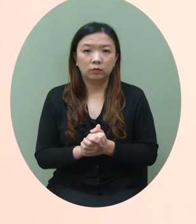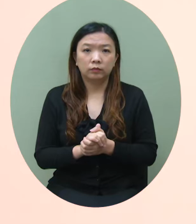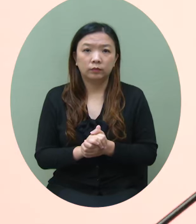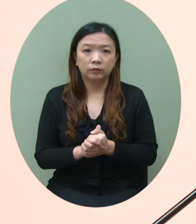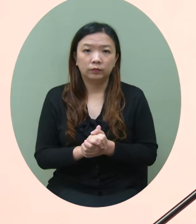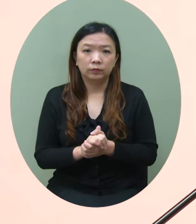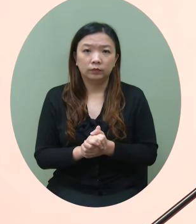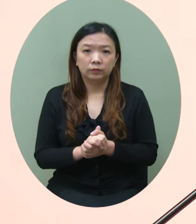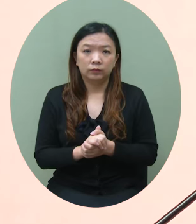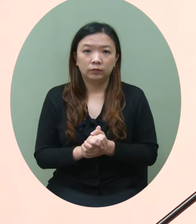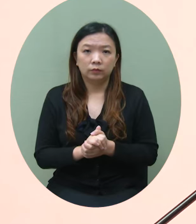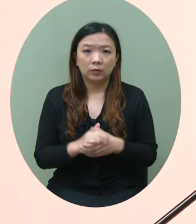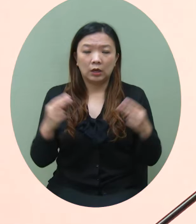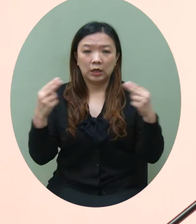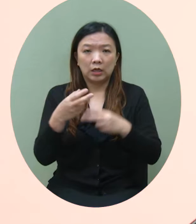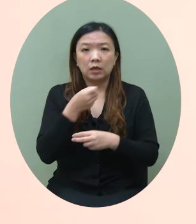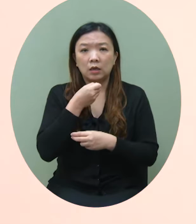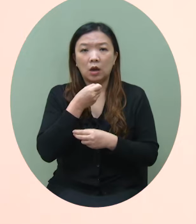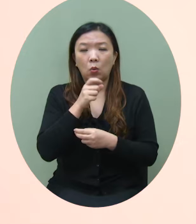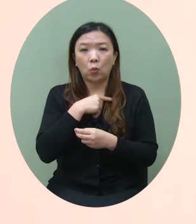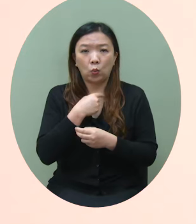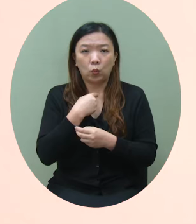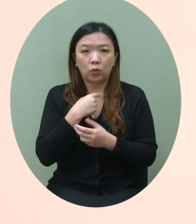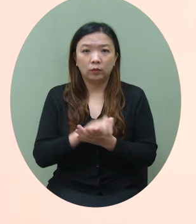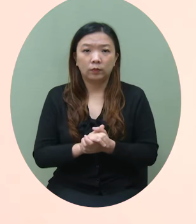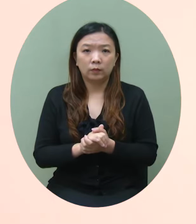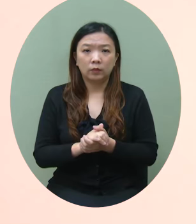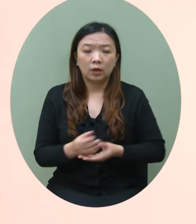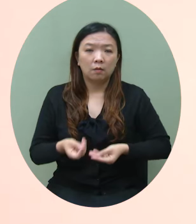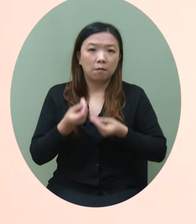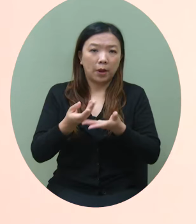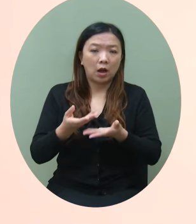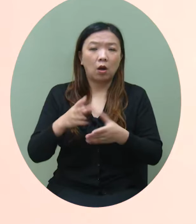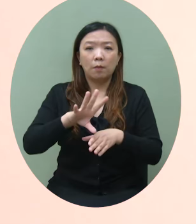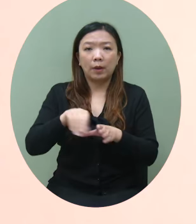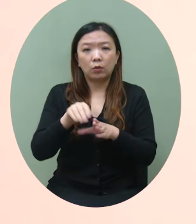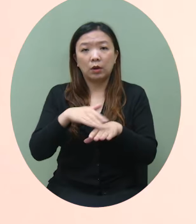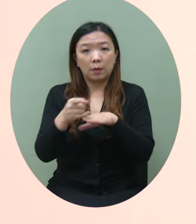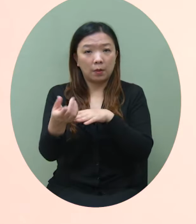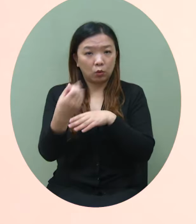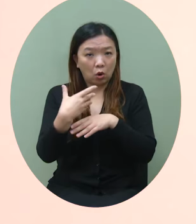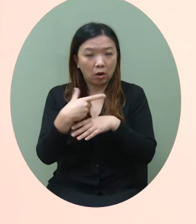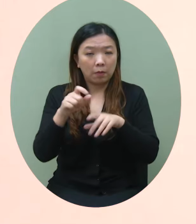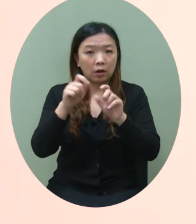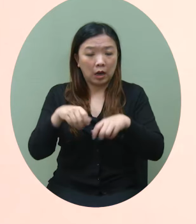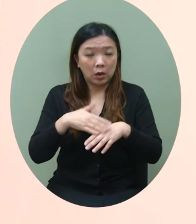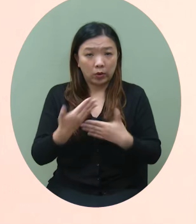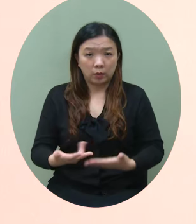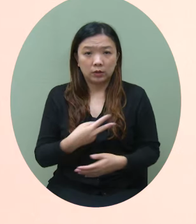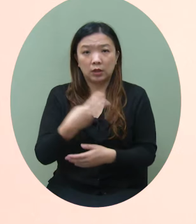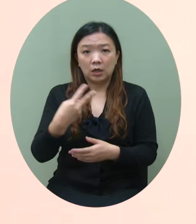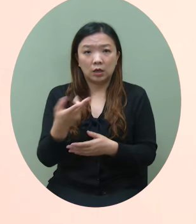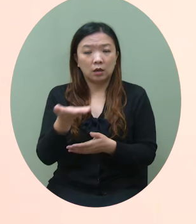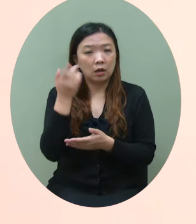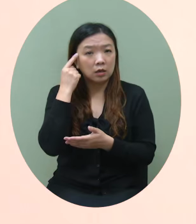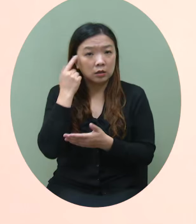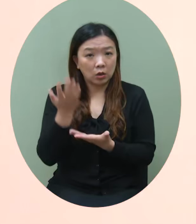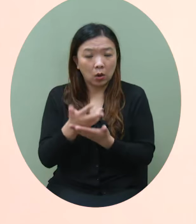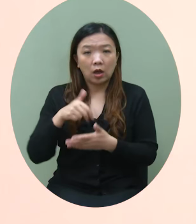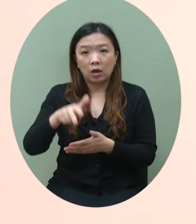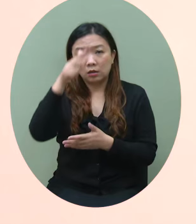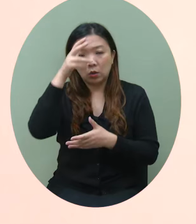見記者交代包括你剛才提及的問題因為今天星期二,大家知道我們有行政